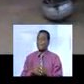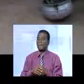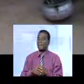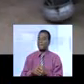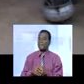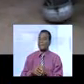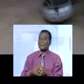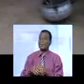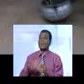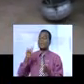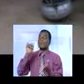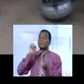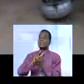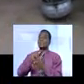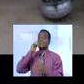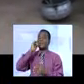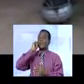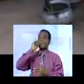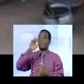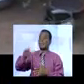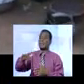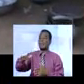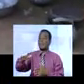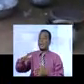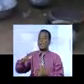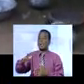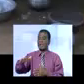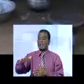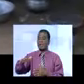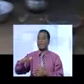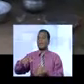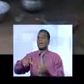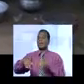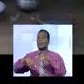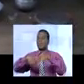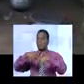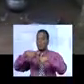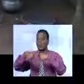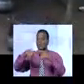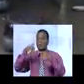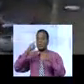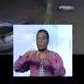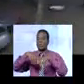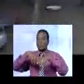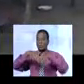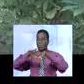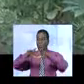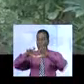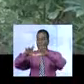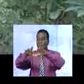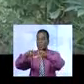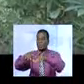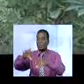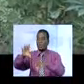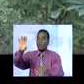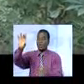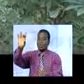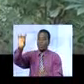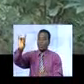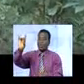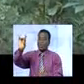Dame Sylvie Osséry s'apprête pour les travaux champêtres. 8 km, c'est la distance